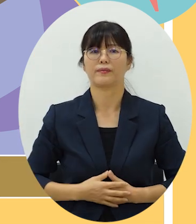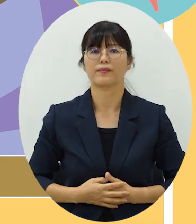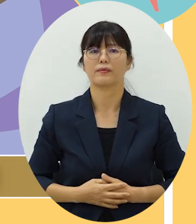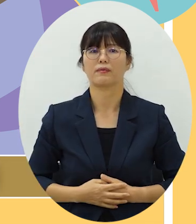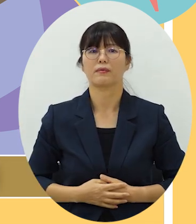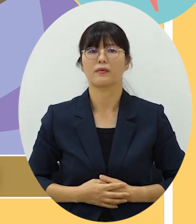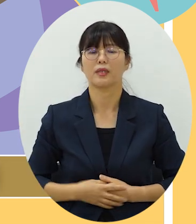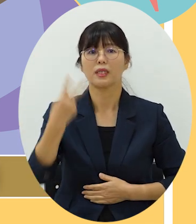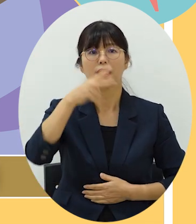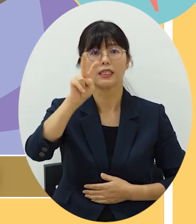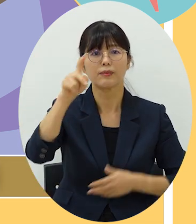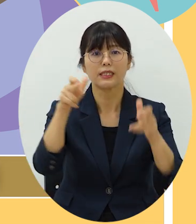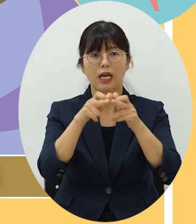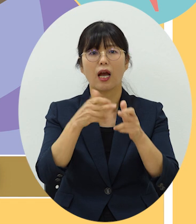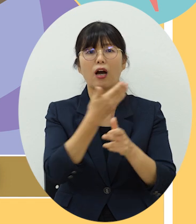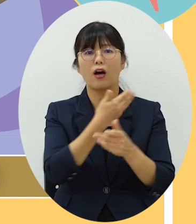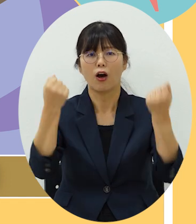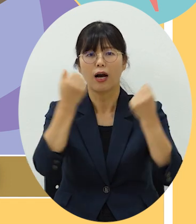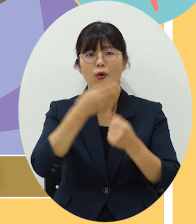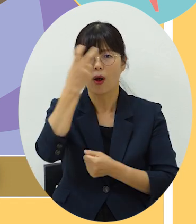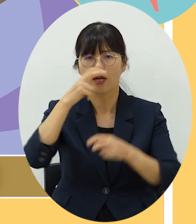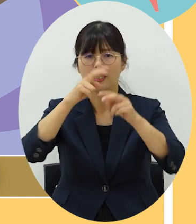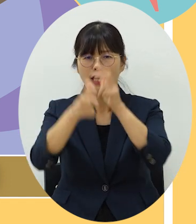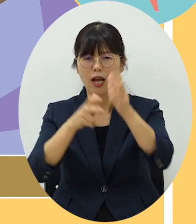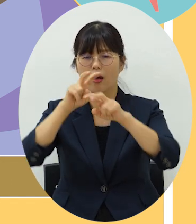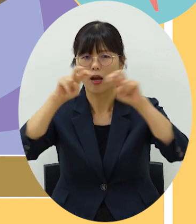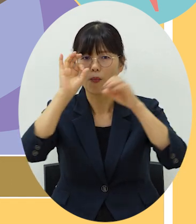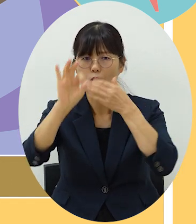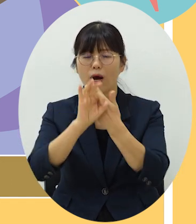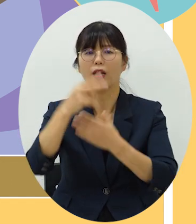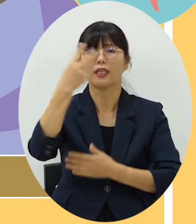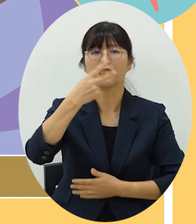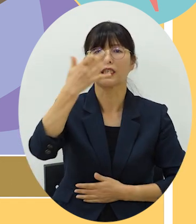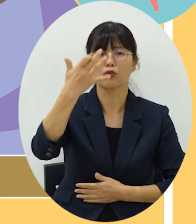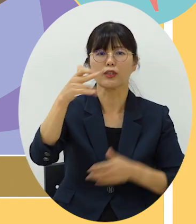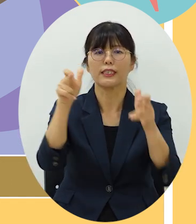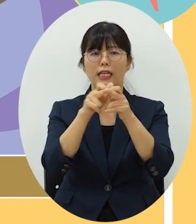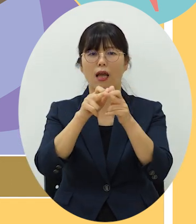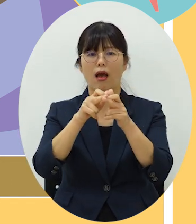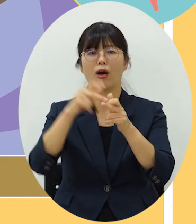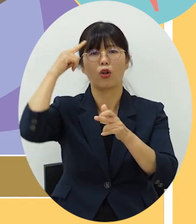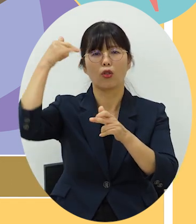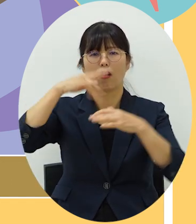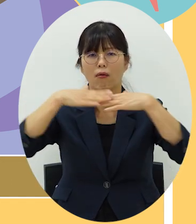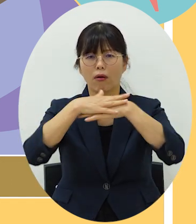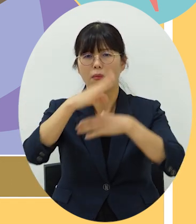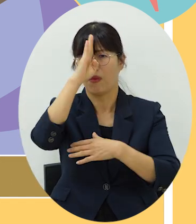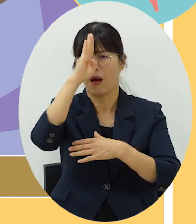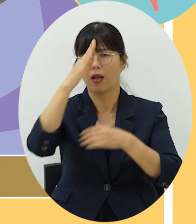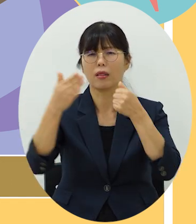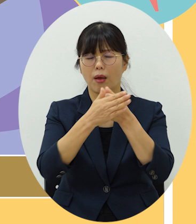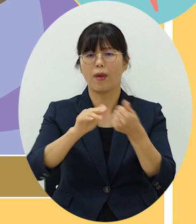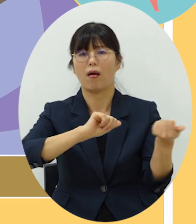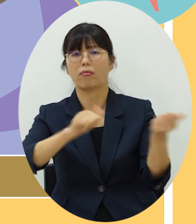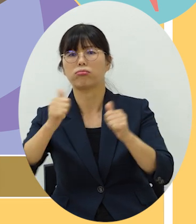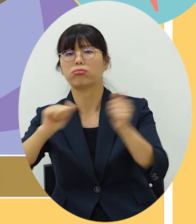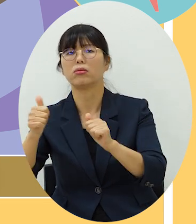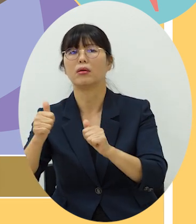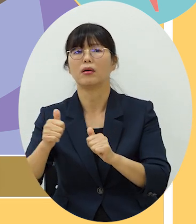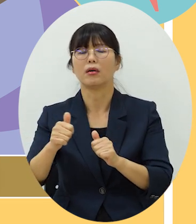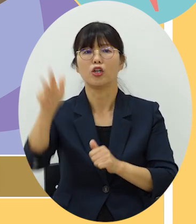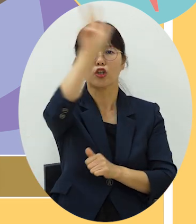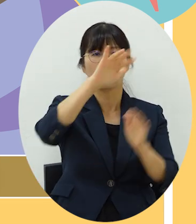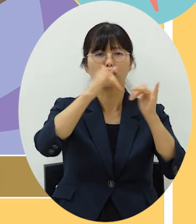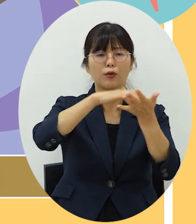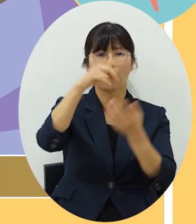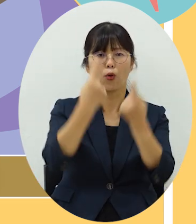초래합니다. 2021 장애인 건강보건관리 사업에 따르면 2019년 장애인의 뇌혈관 질환으로 인한 조사망률은